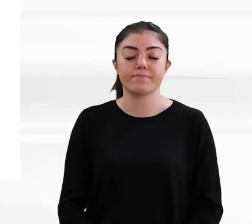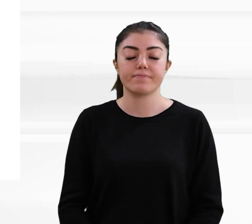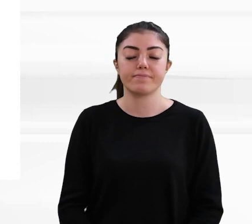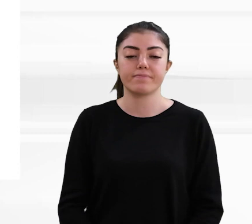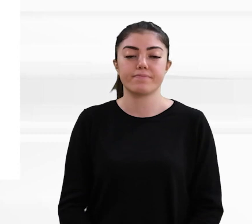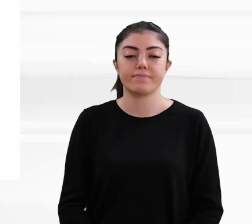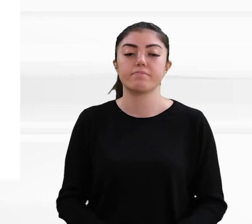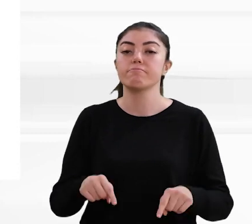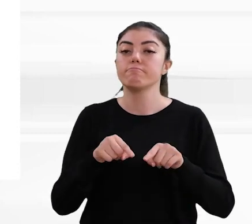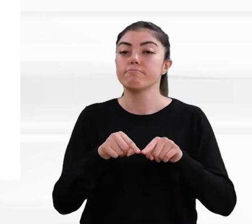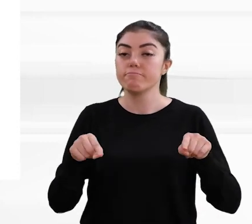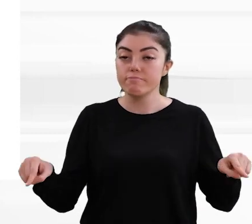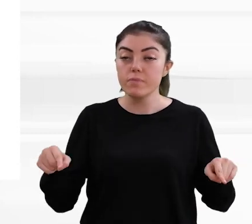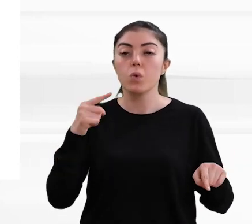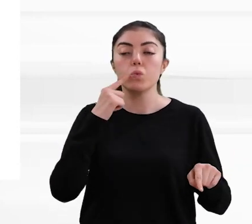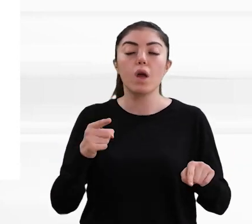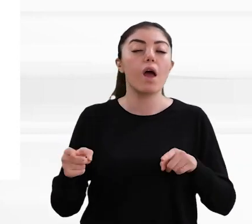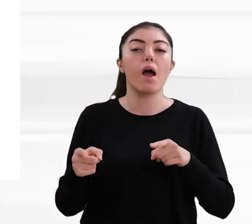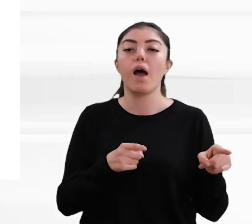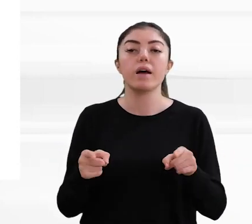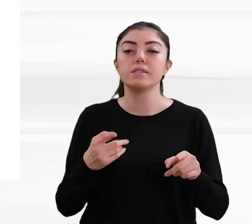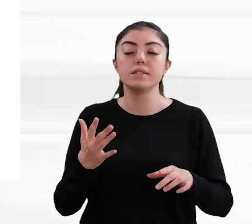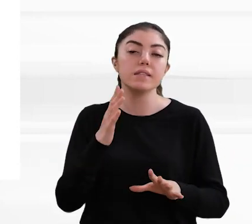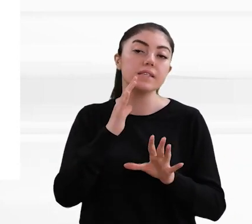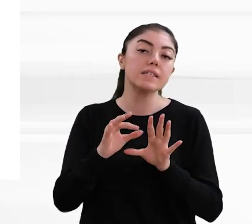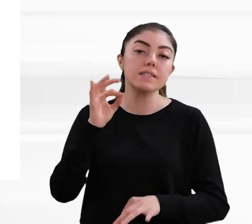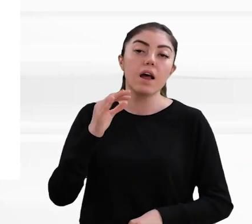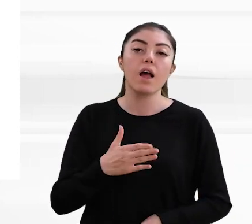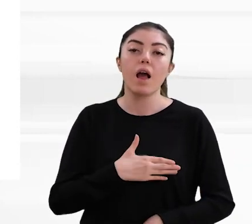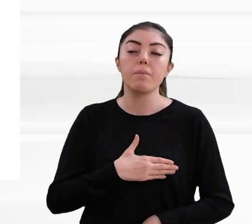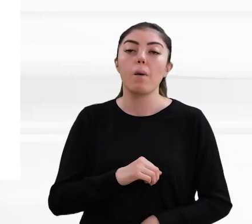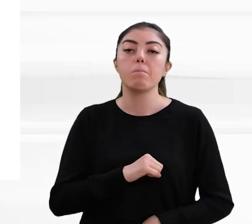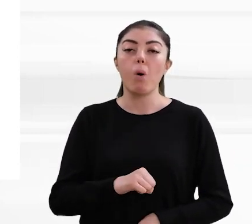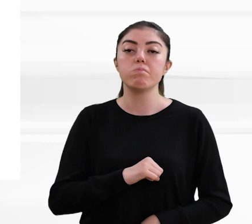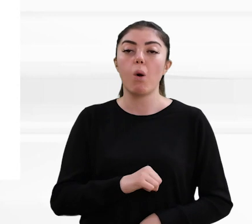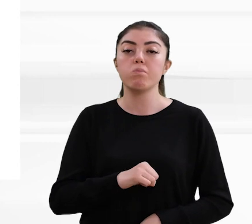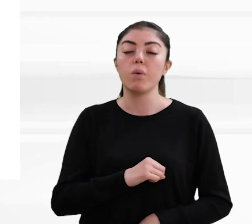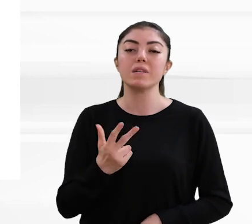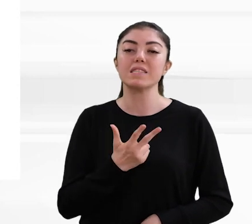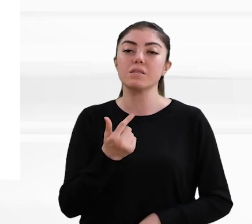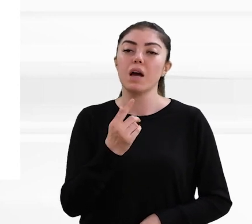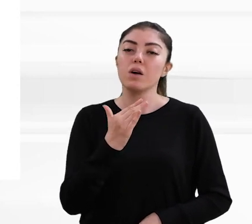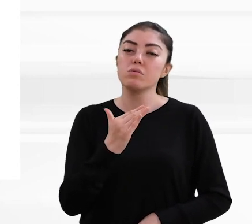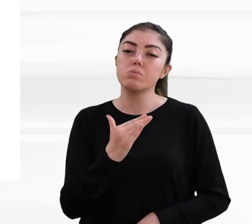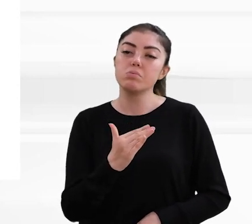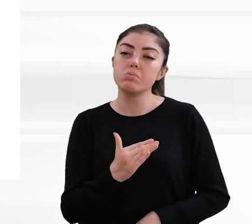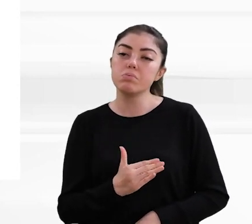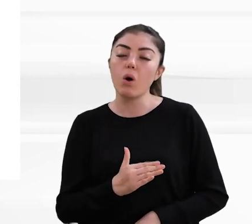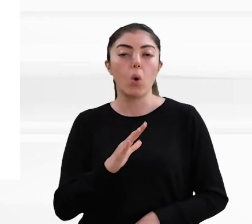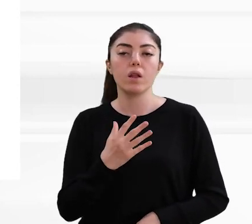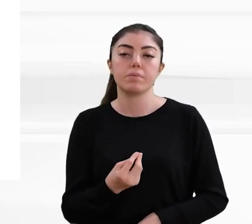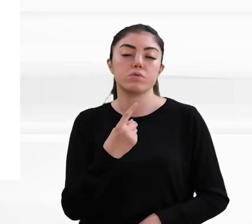28 soru aşağıdaki durumların hangisinde insan kalbinin atış hızında düşüş olması